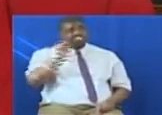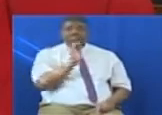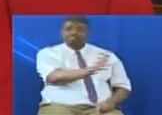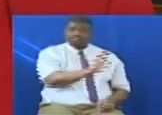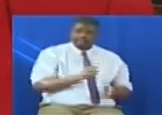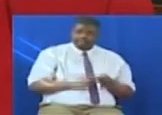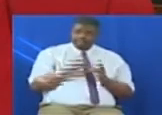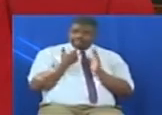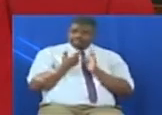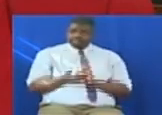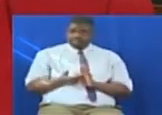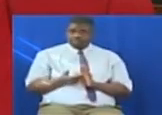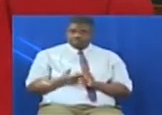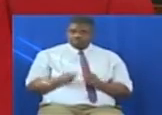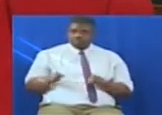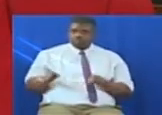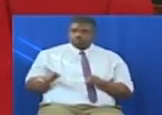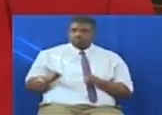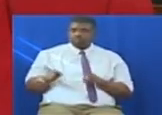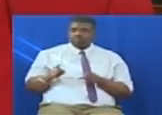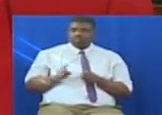Kama mmeangalia ndugu wa bunge,